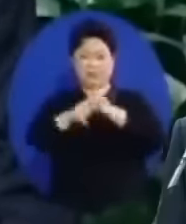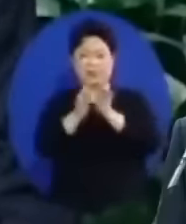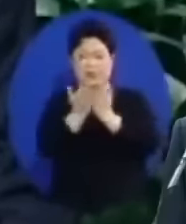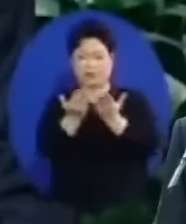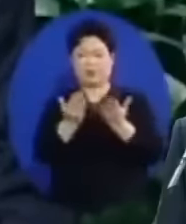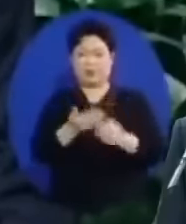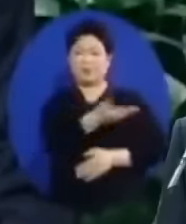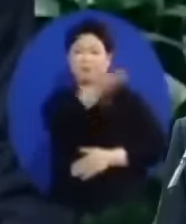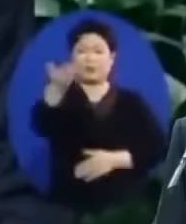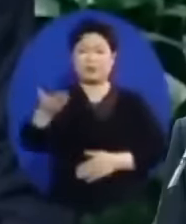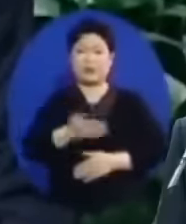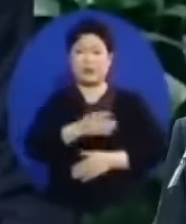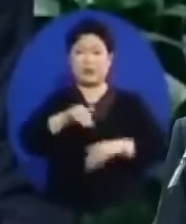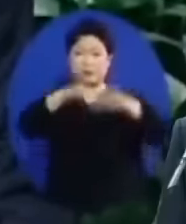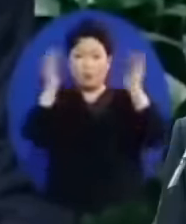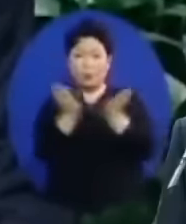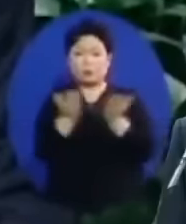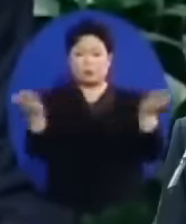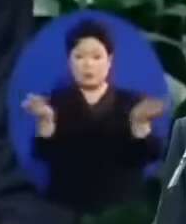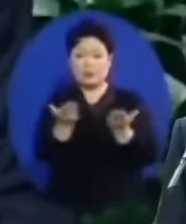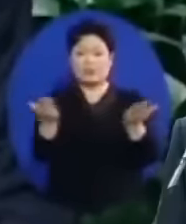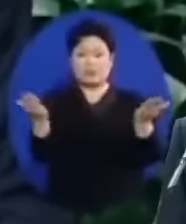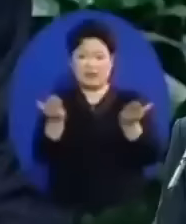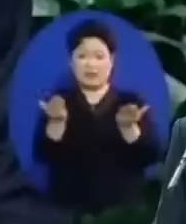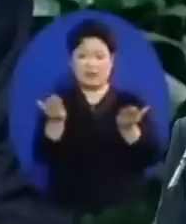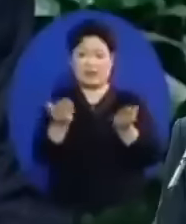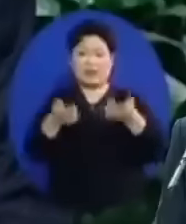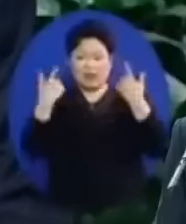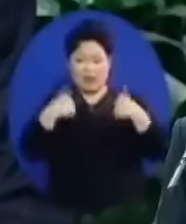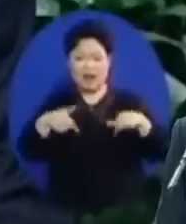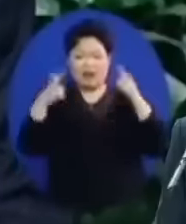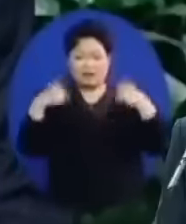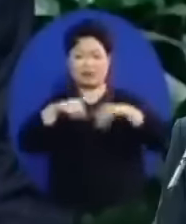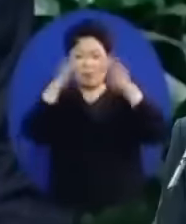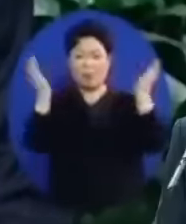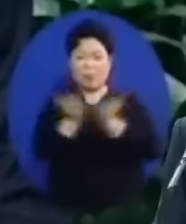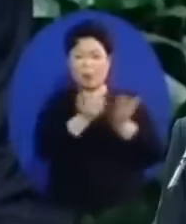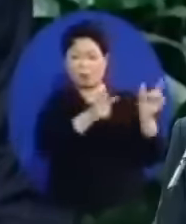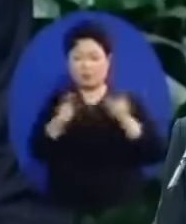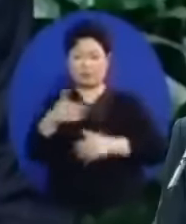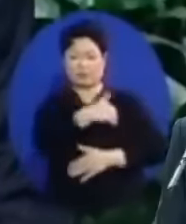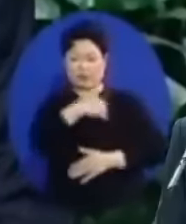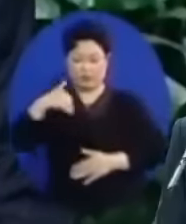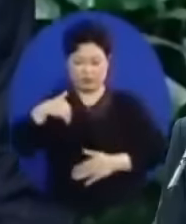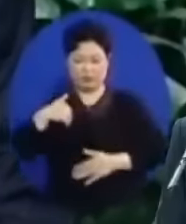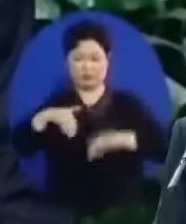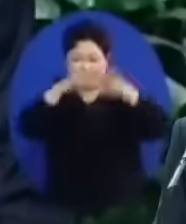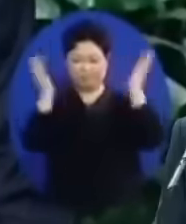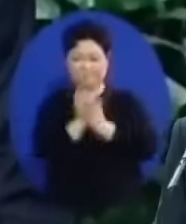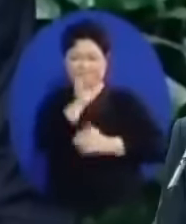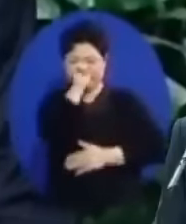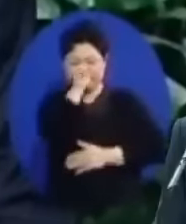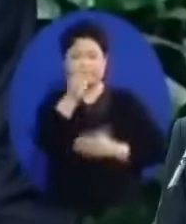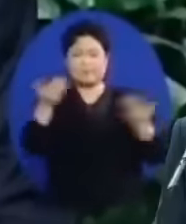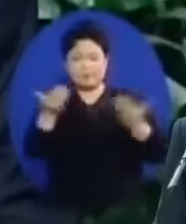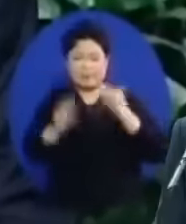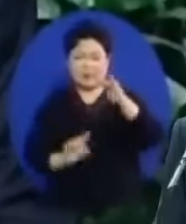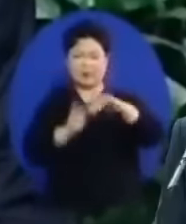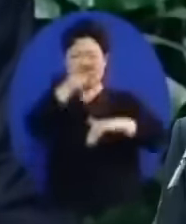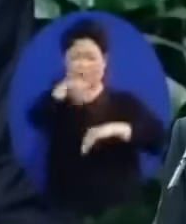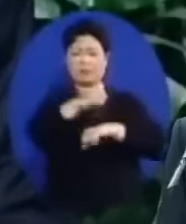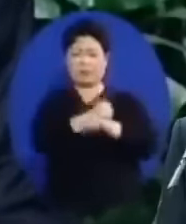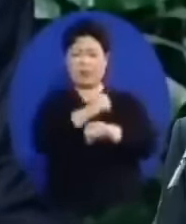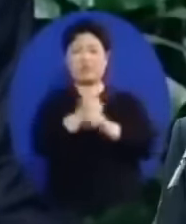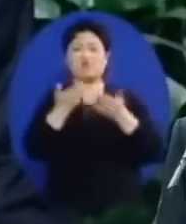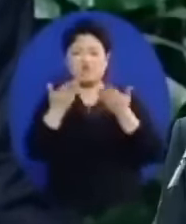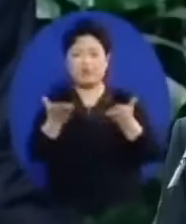성경에는 너희가 모든 일에 항상 모든 것이 능력하여 모든 착한 일을 넘치게